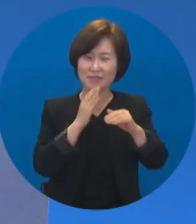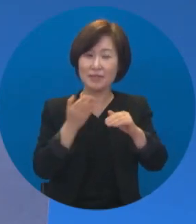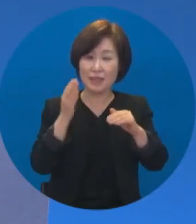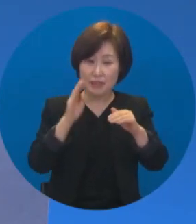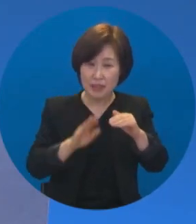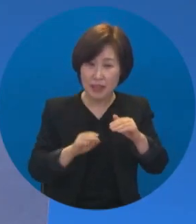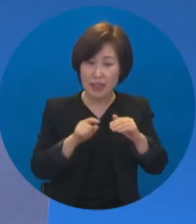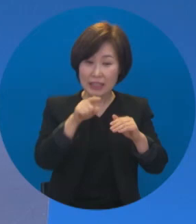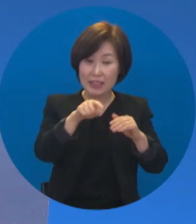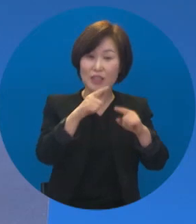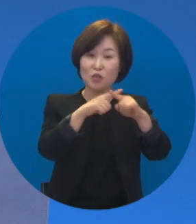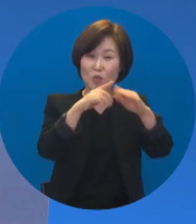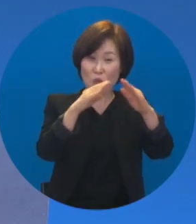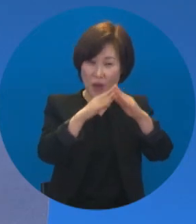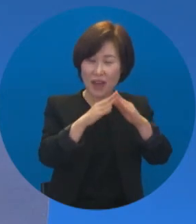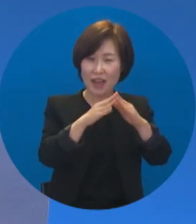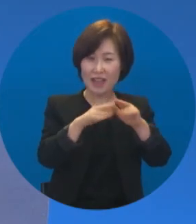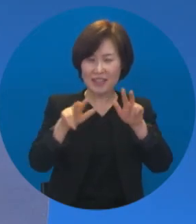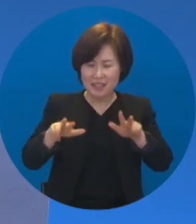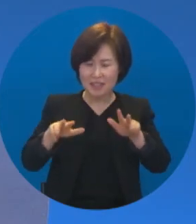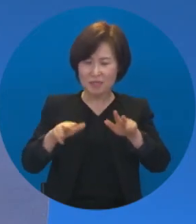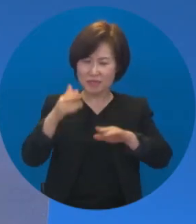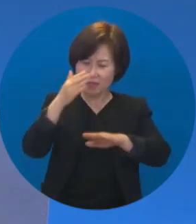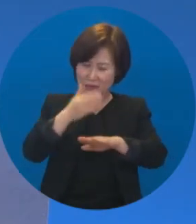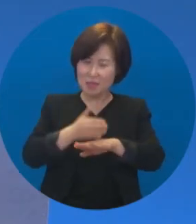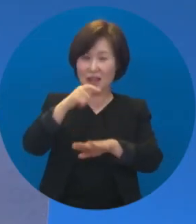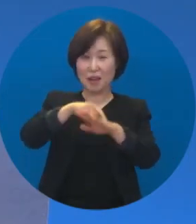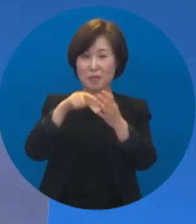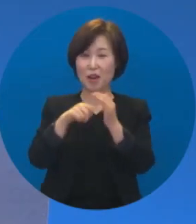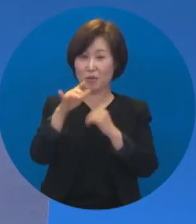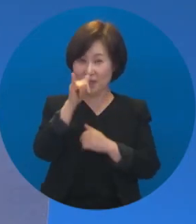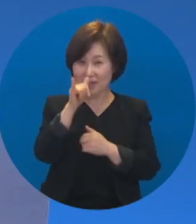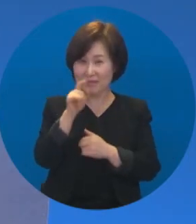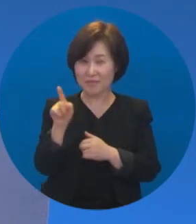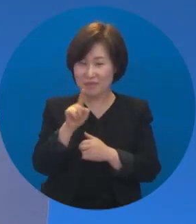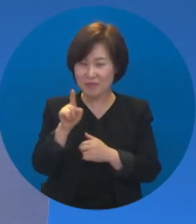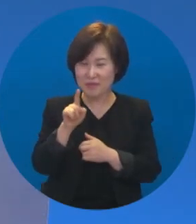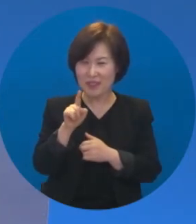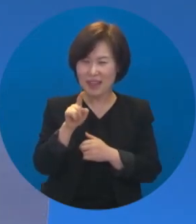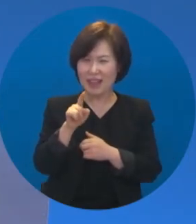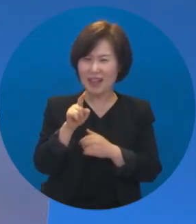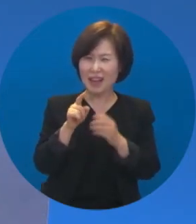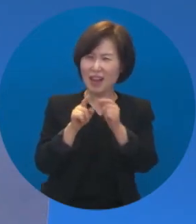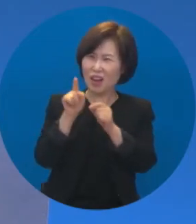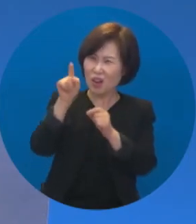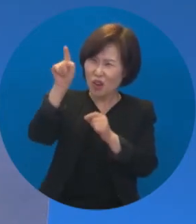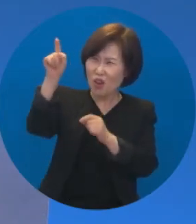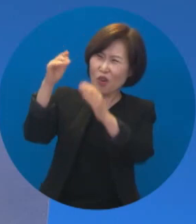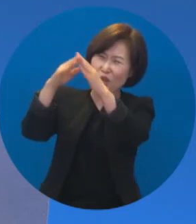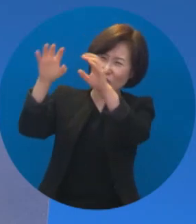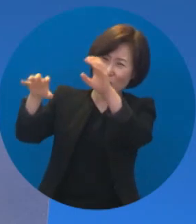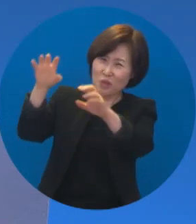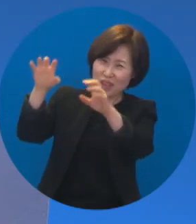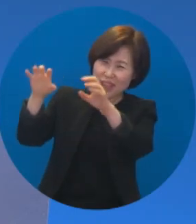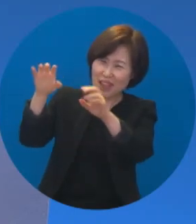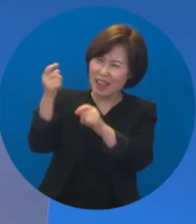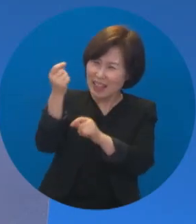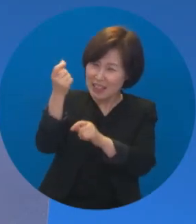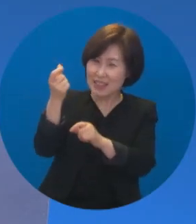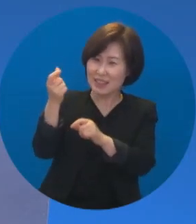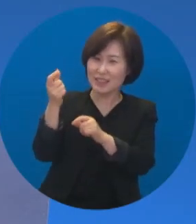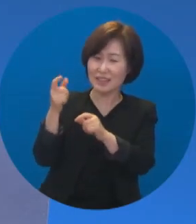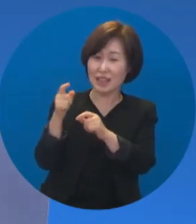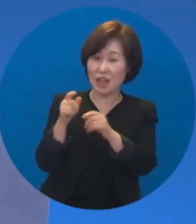교회에게 지금도 감사한 이유는 제가 사는 달동네까지 차량 운행을 해주는 몇몇 되지 않는